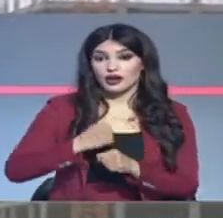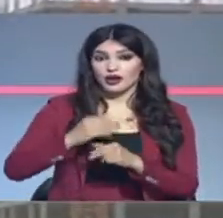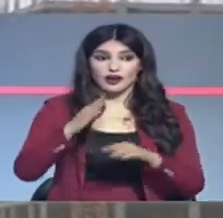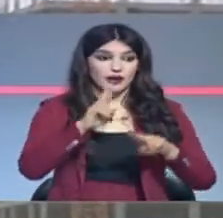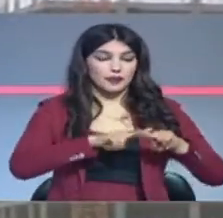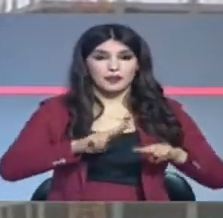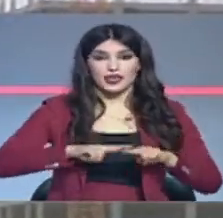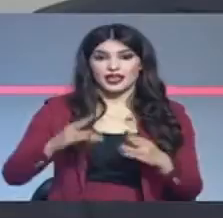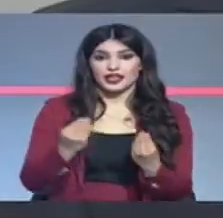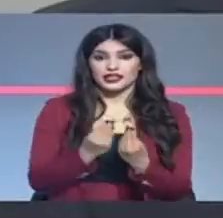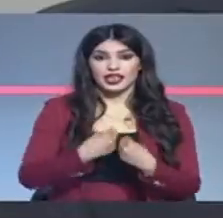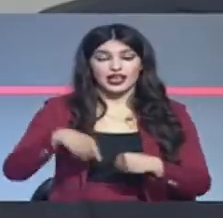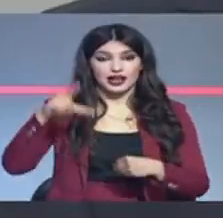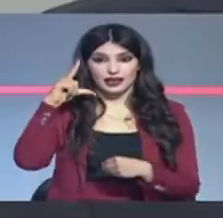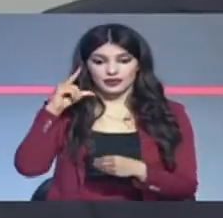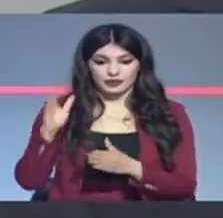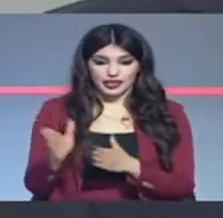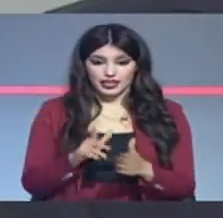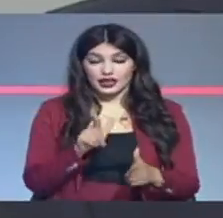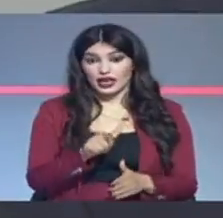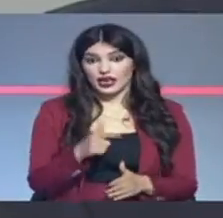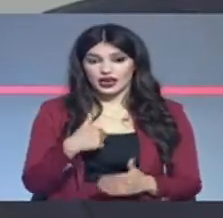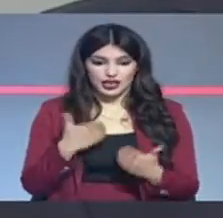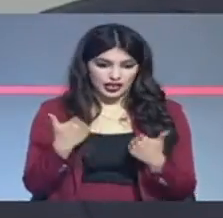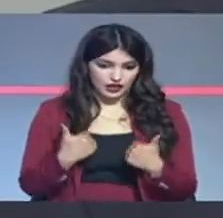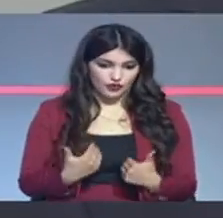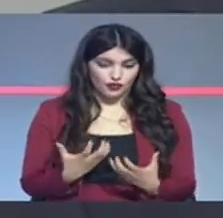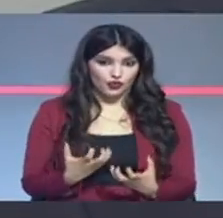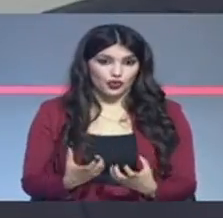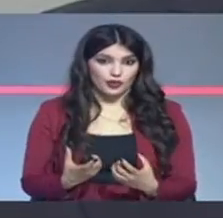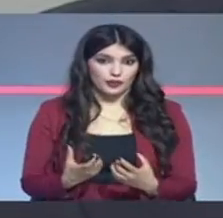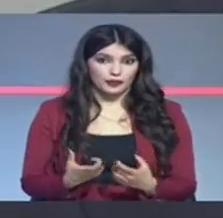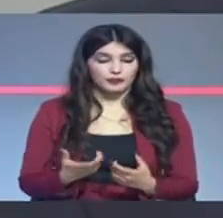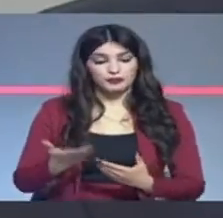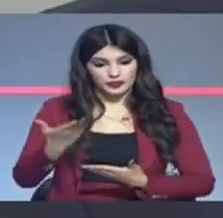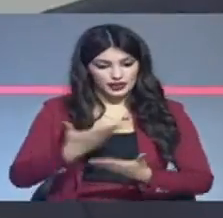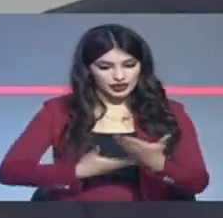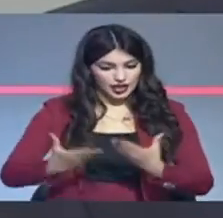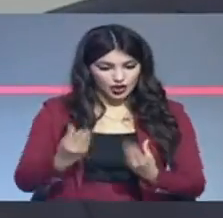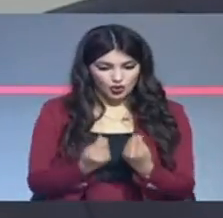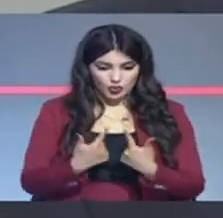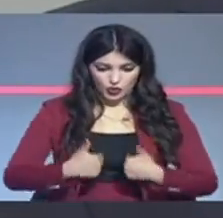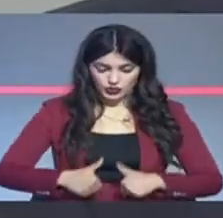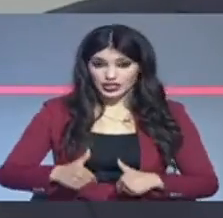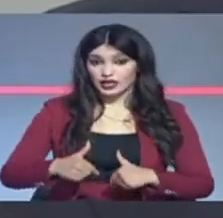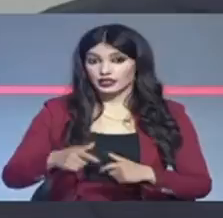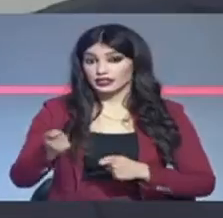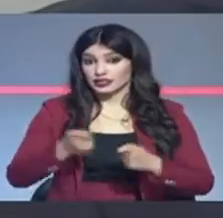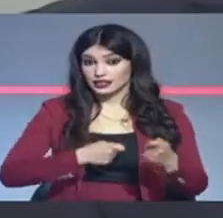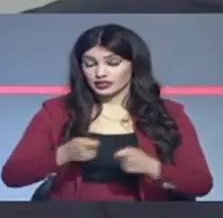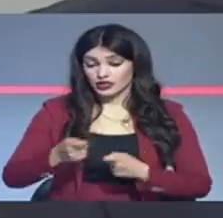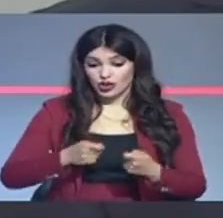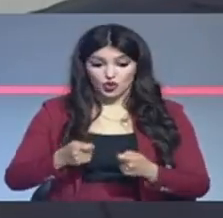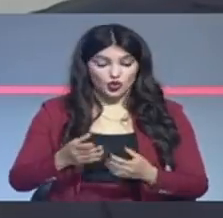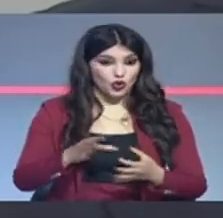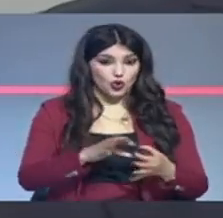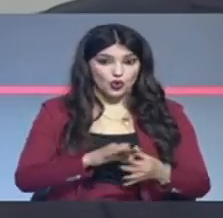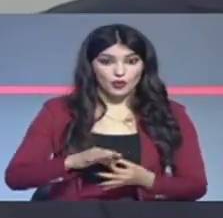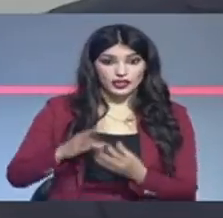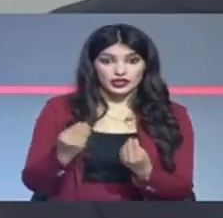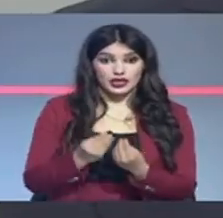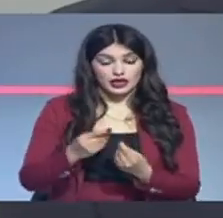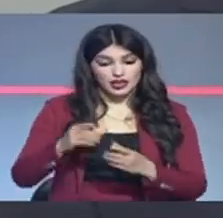المرحله في ليبيا احنا عندنا النيه الغرفه بالتعاون مع وزير التجاره بالتعاون مع الموساد